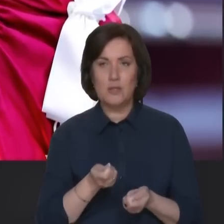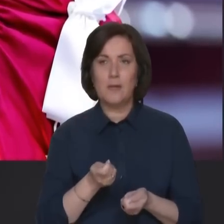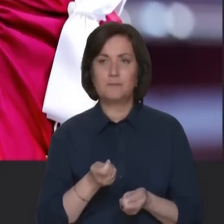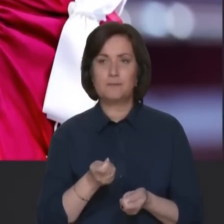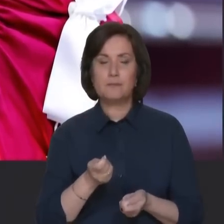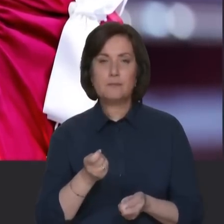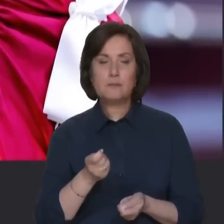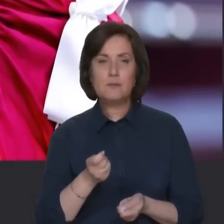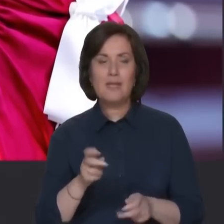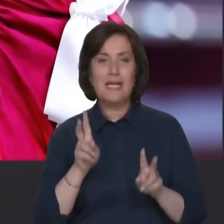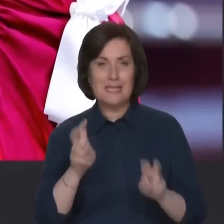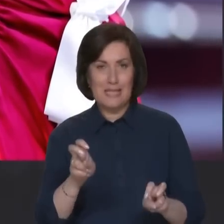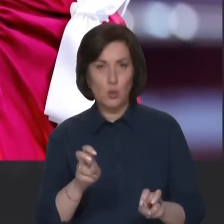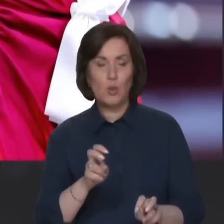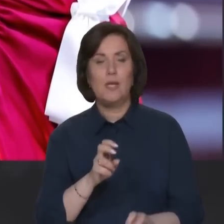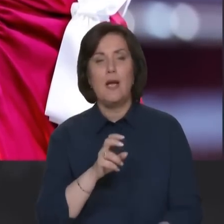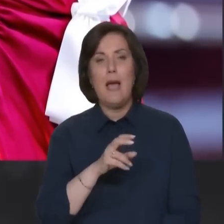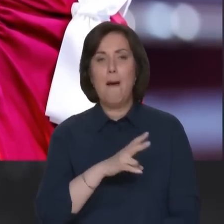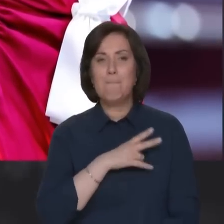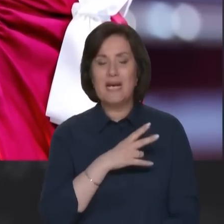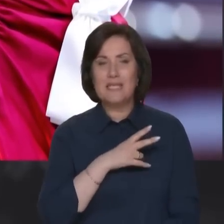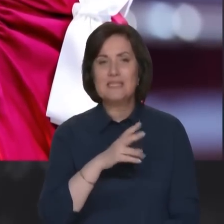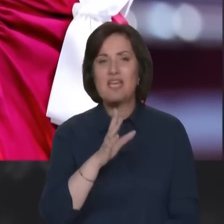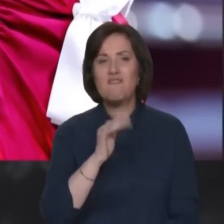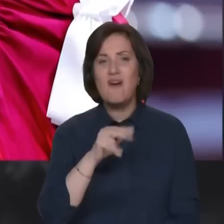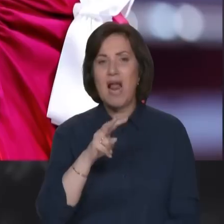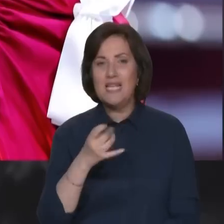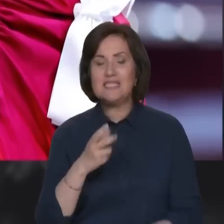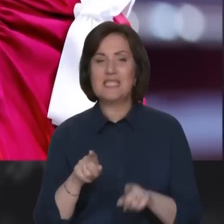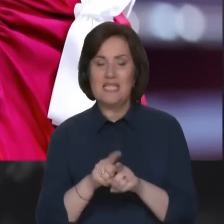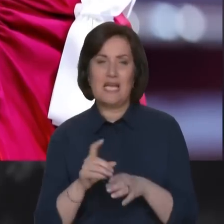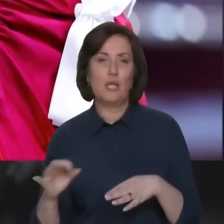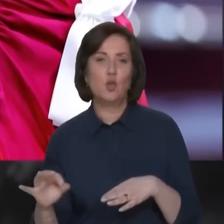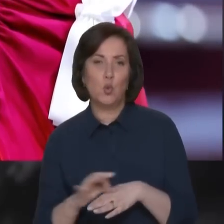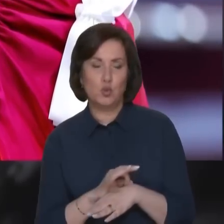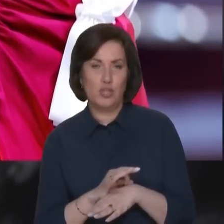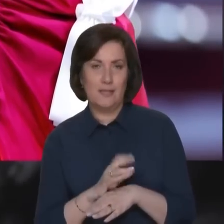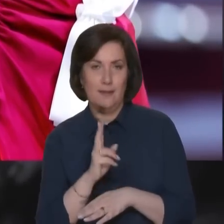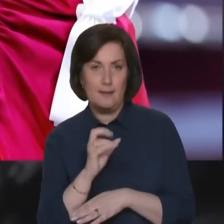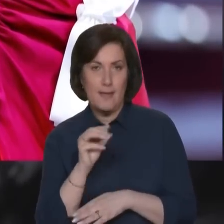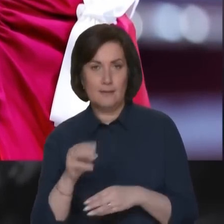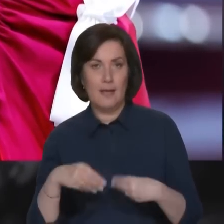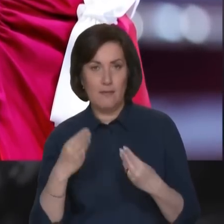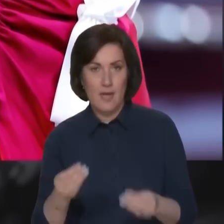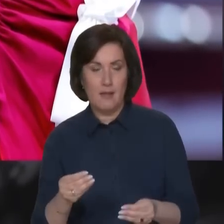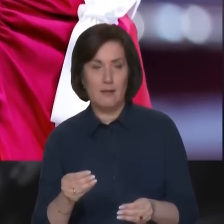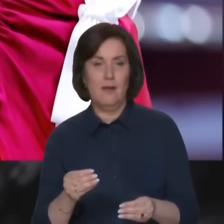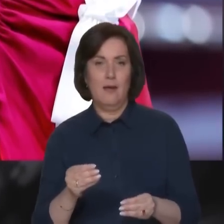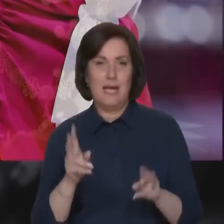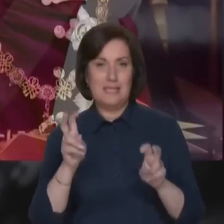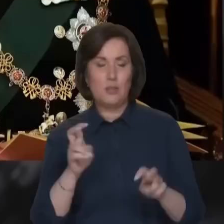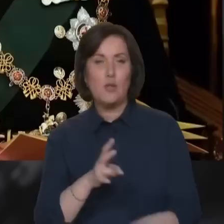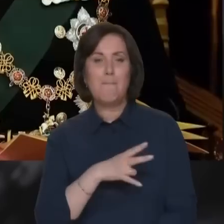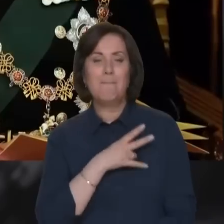принц Валійський, так само, як і його дружині Кейт, він надав титул принцеси